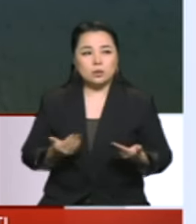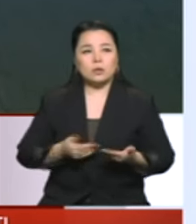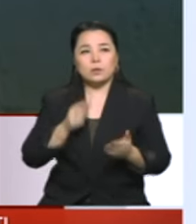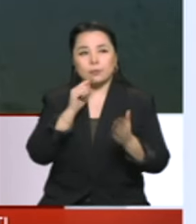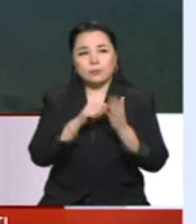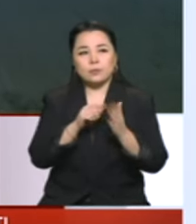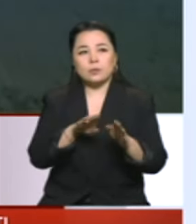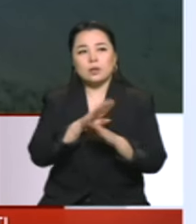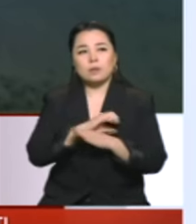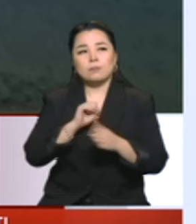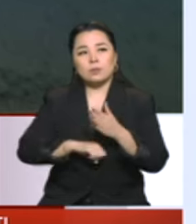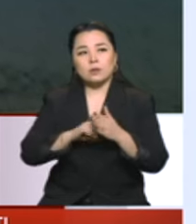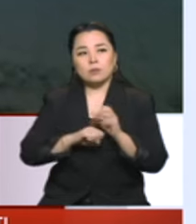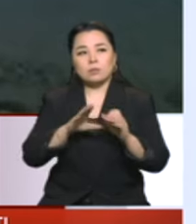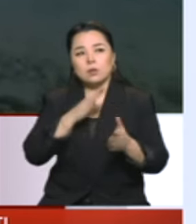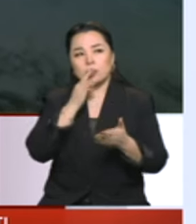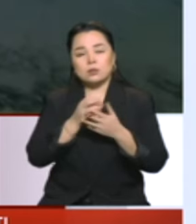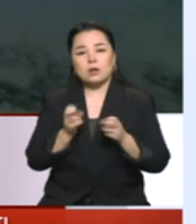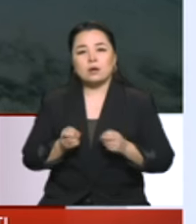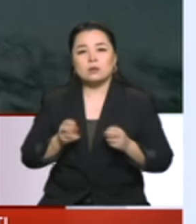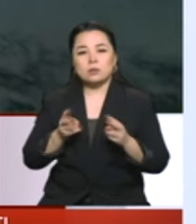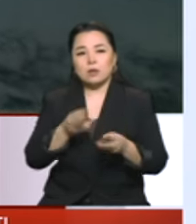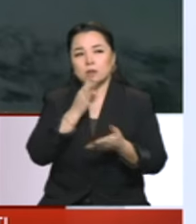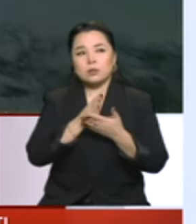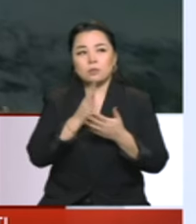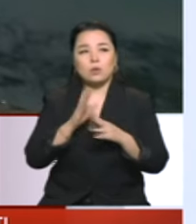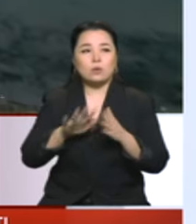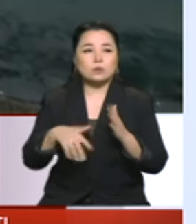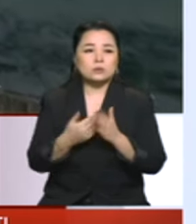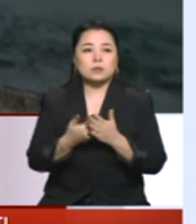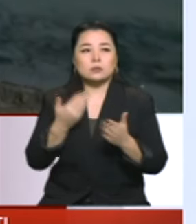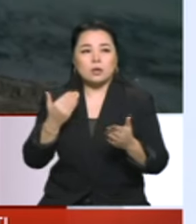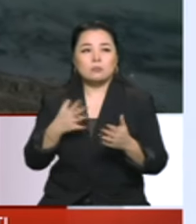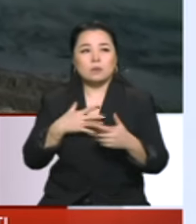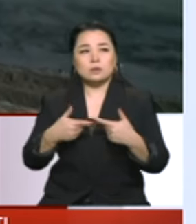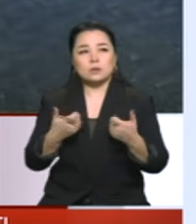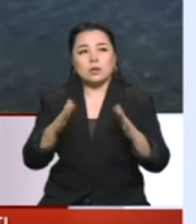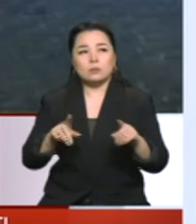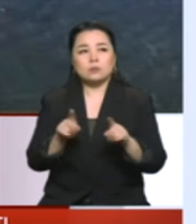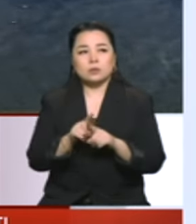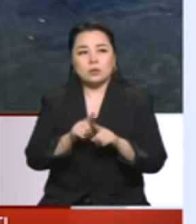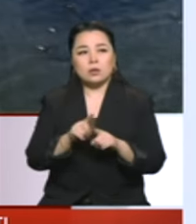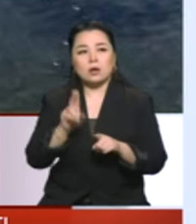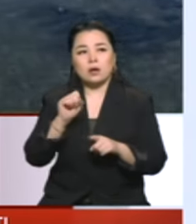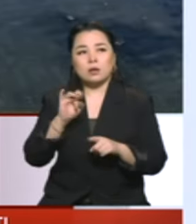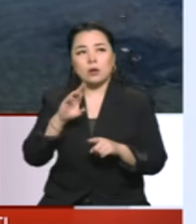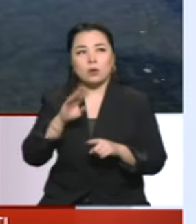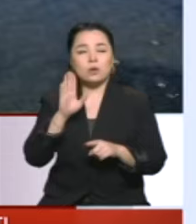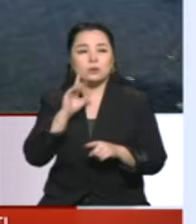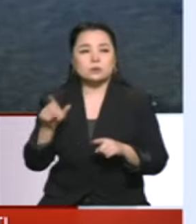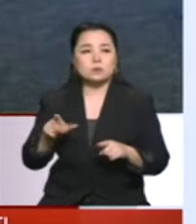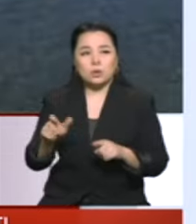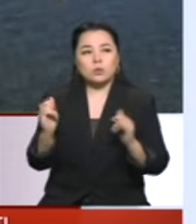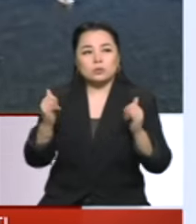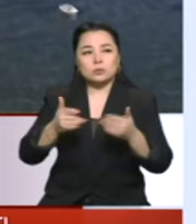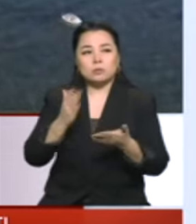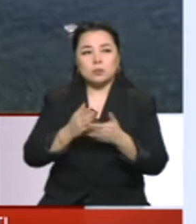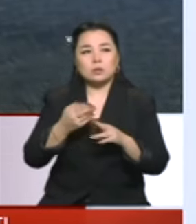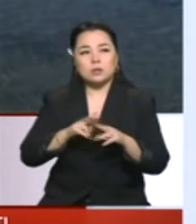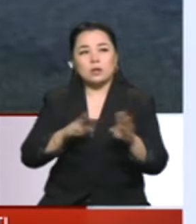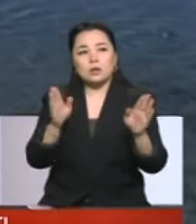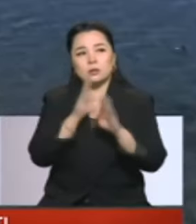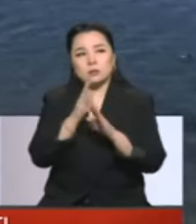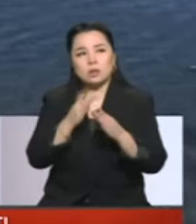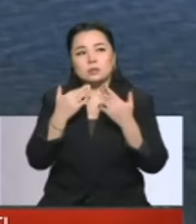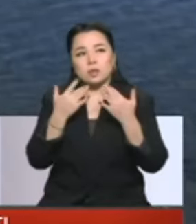аққулардың өліміне себеп болуы мүмкін деп қауіптенеді. Өйткені бұған дейін де қонақ үй тарапынан Қаракөлге ағынды су төгілген. Ол кезде